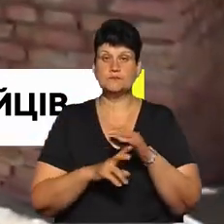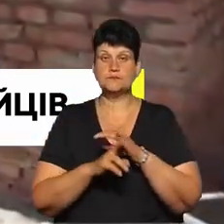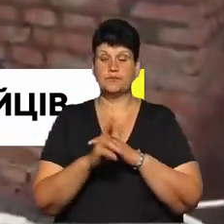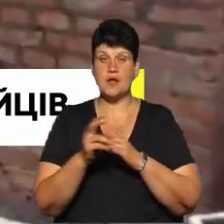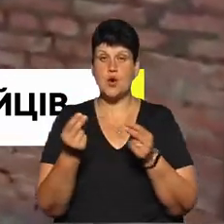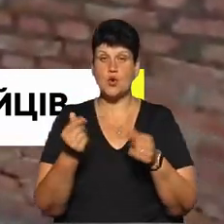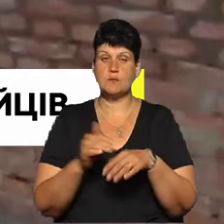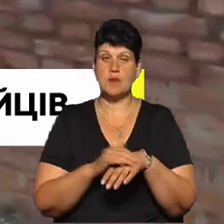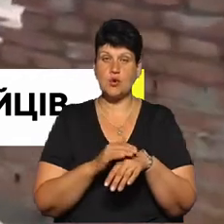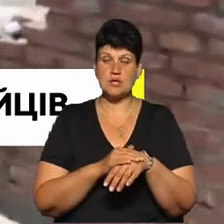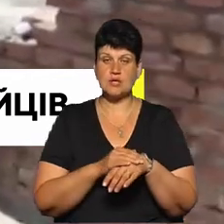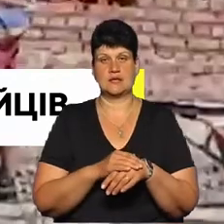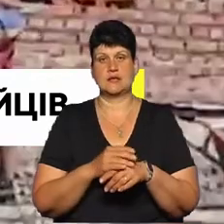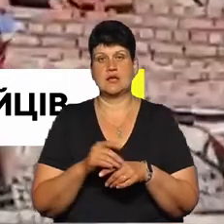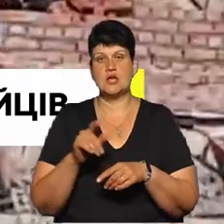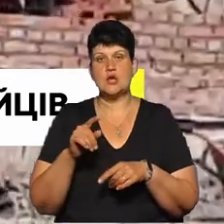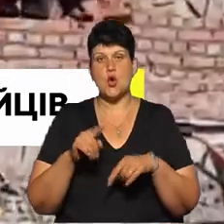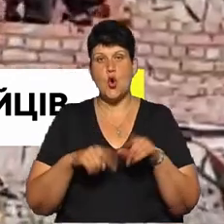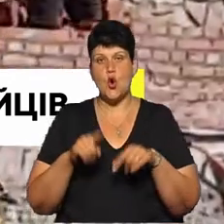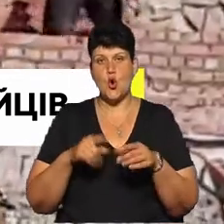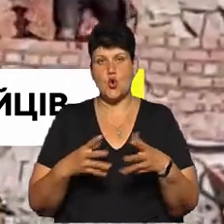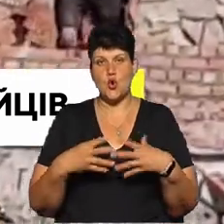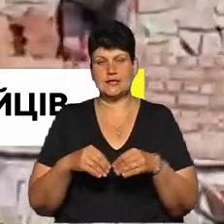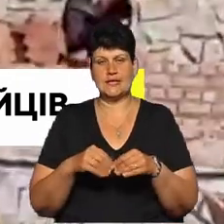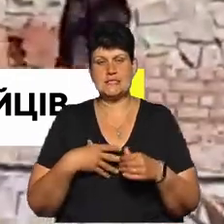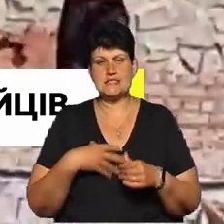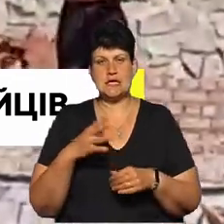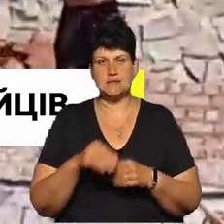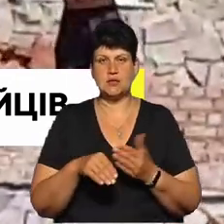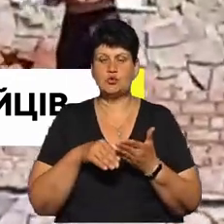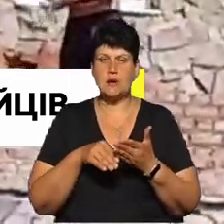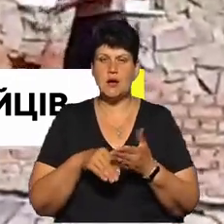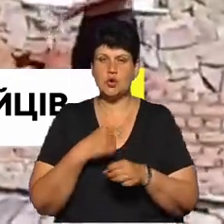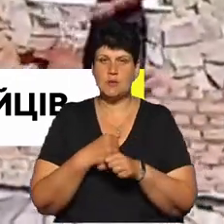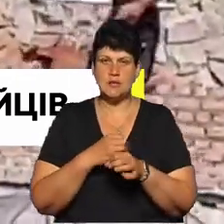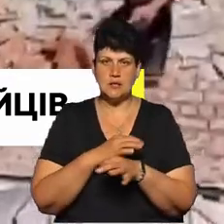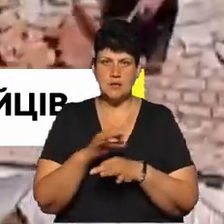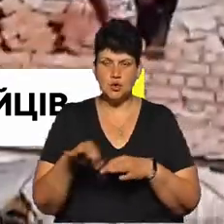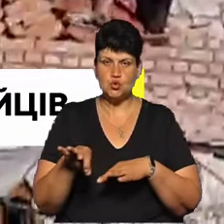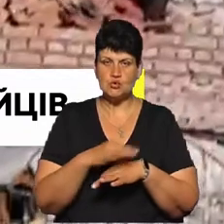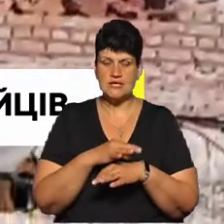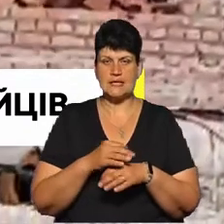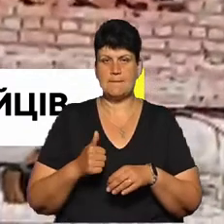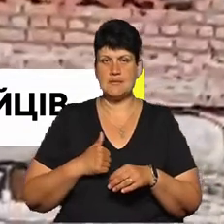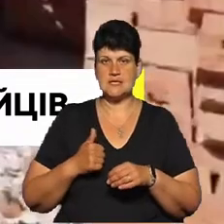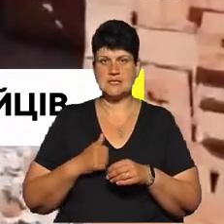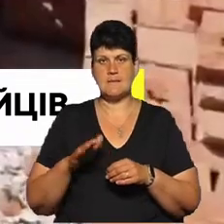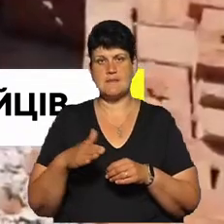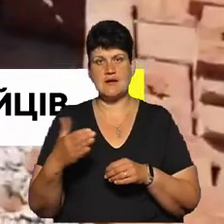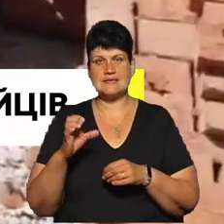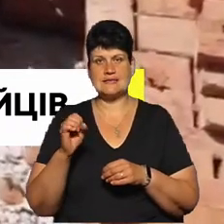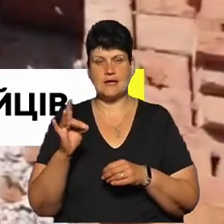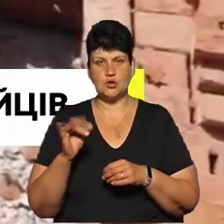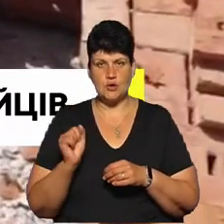благодійників і родин загиблих, каже Андрій Любунь. Допомагає розробляти проєкти для будівництва дружина бійця правого сектора Наталія. Робить